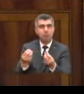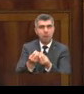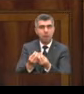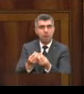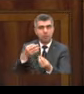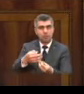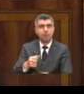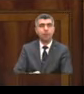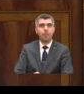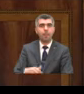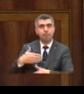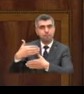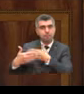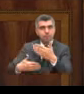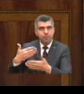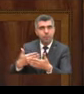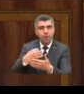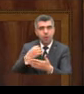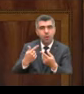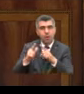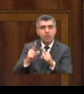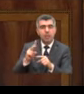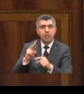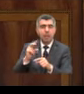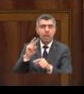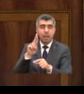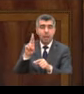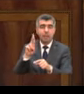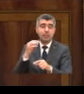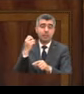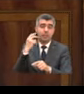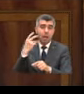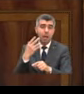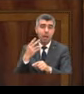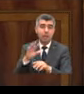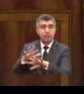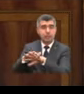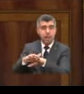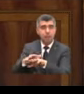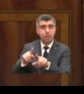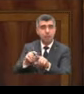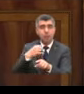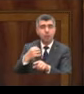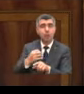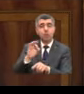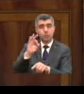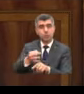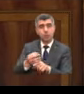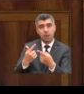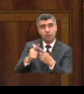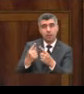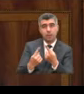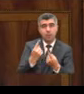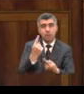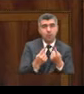هذه الخطه من بعد سنه تجريبيه عملناها في الرباط تمارا سلا، واللي السيد نائب العام مشكورا تفاعل معنا مع مختلف